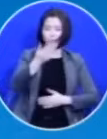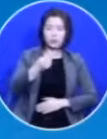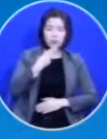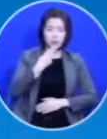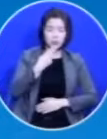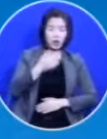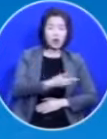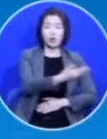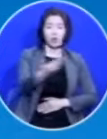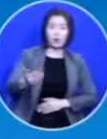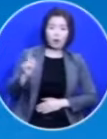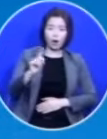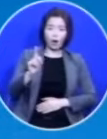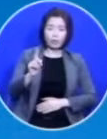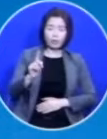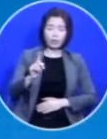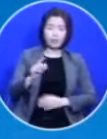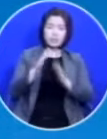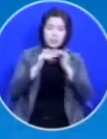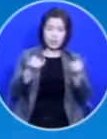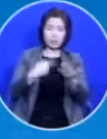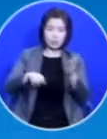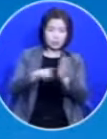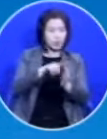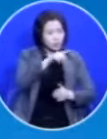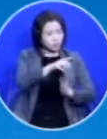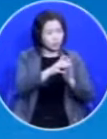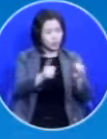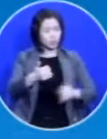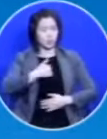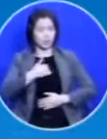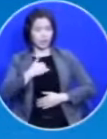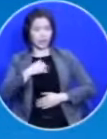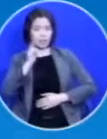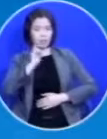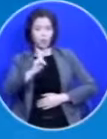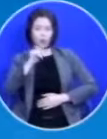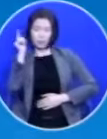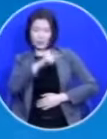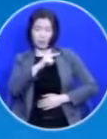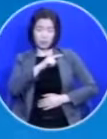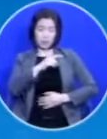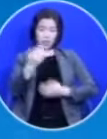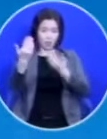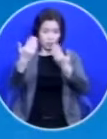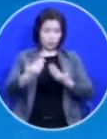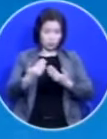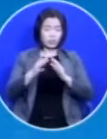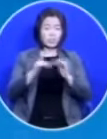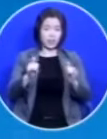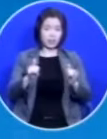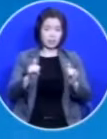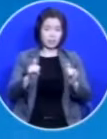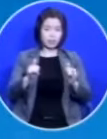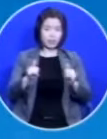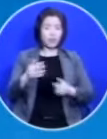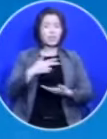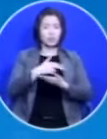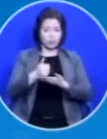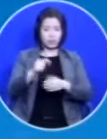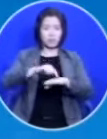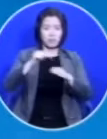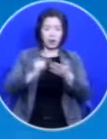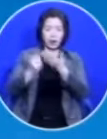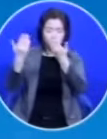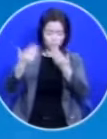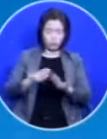여러분 어떤 사람을 위해서 그 사람이 여러분에게 너무너무 나쁘게 하는 사람이라 하더라도 주님의 마음을